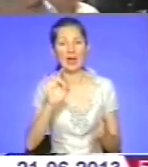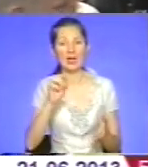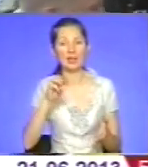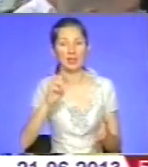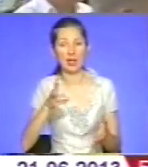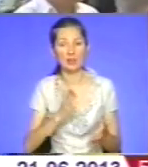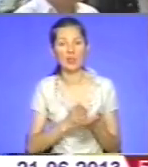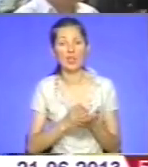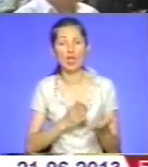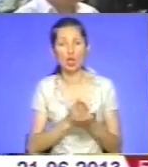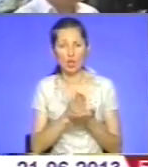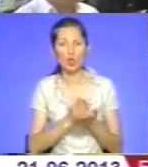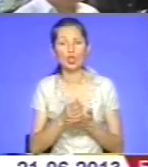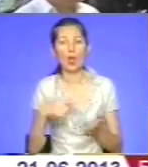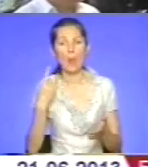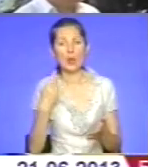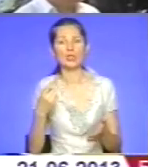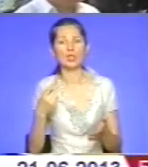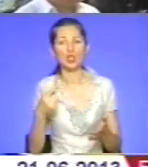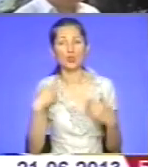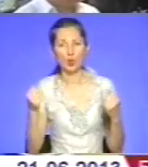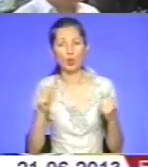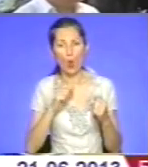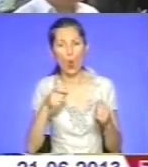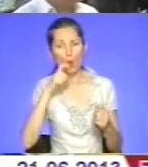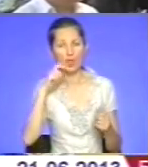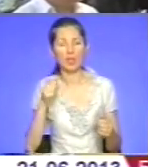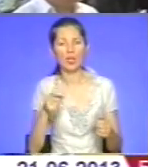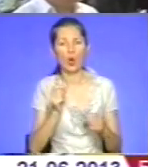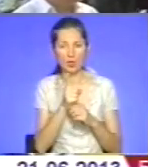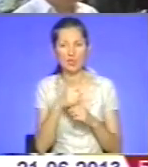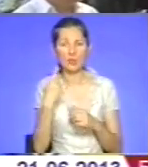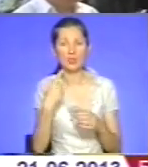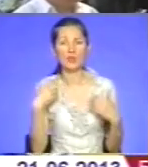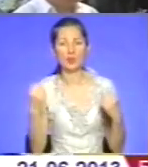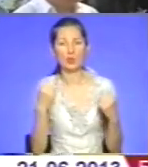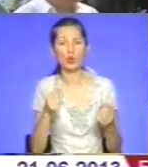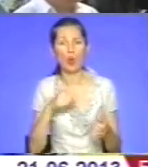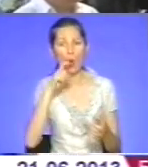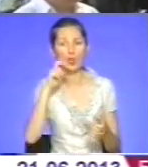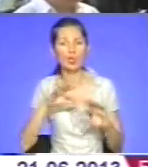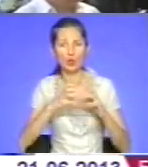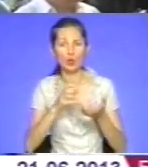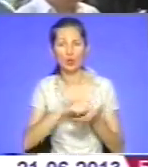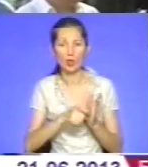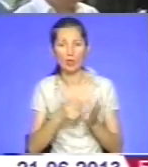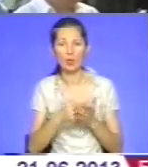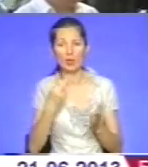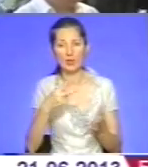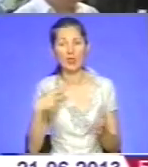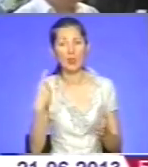спорту України, 11 майстрів спорту України міжнародного класу, біля 20 майстрів спорту України. Дійсно,